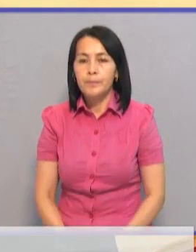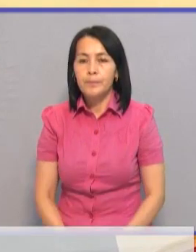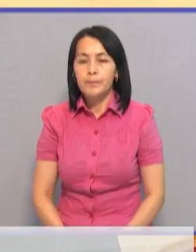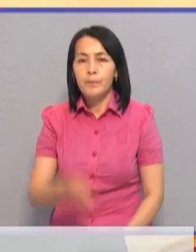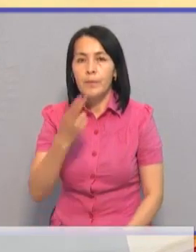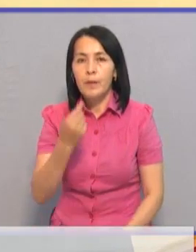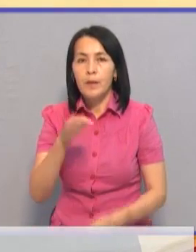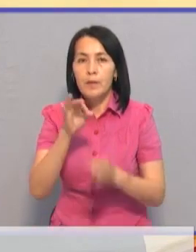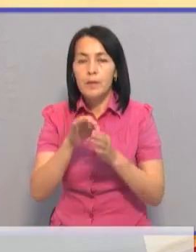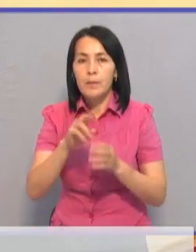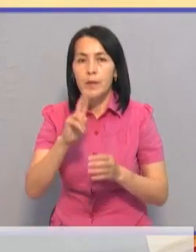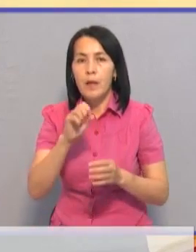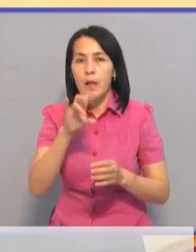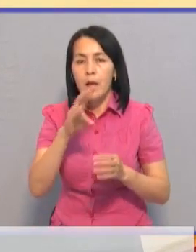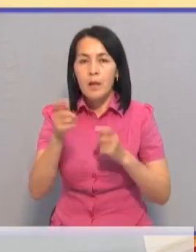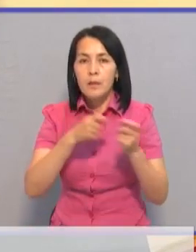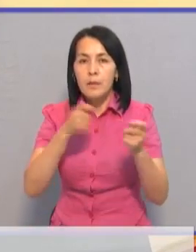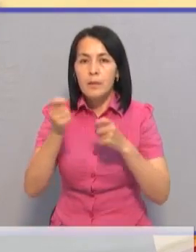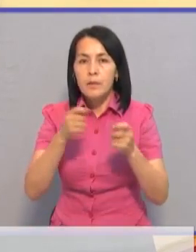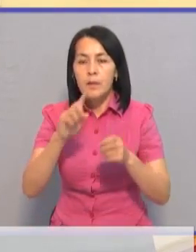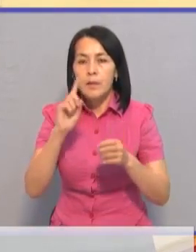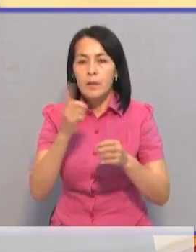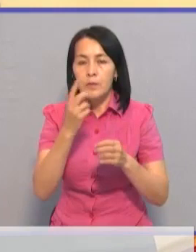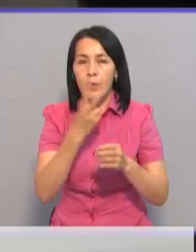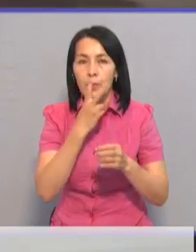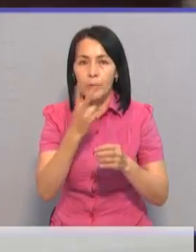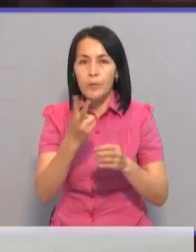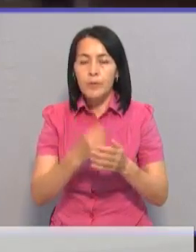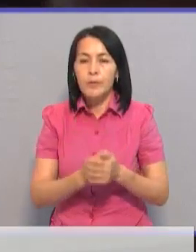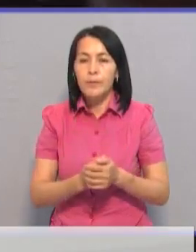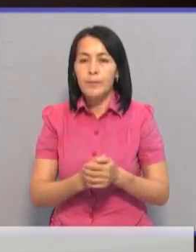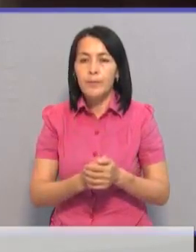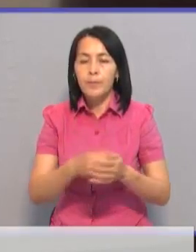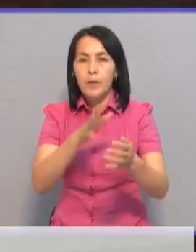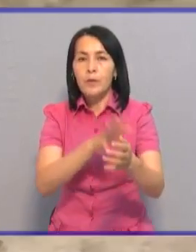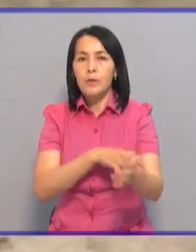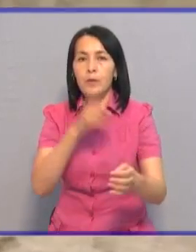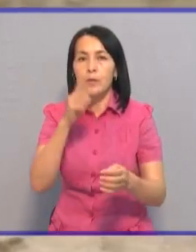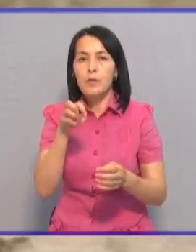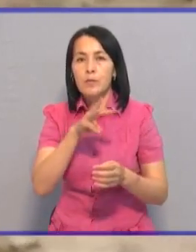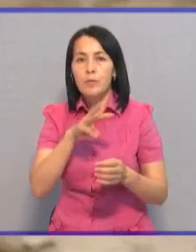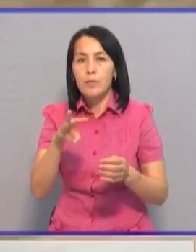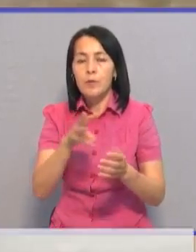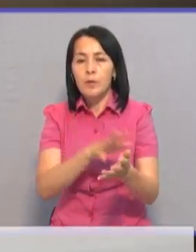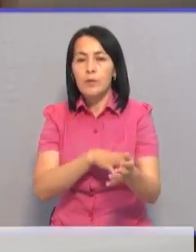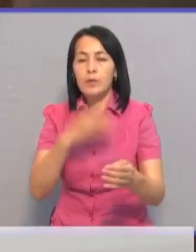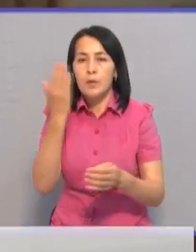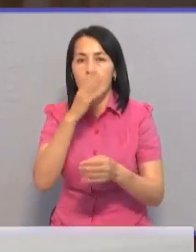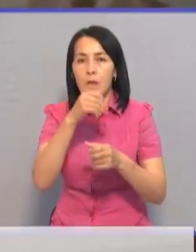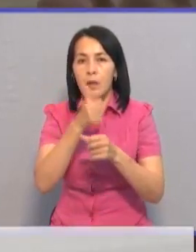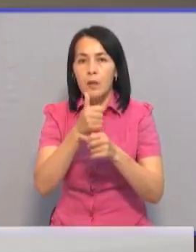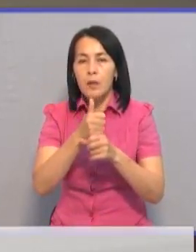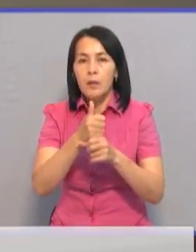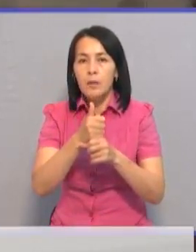Иә, себебі Каннда ең алғашқы болып көрсетіледі. Ұзақтығы 100 минутқа созылған фильмнің басты